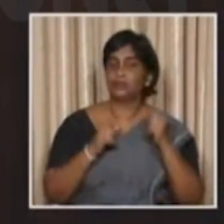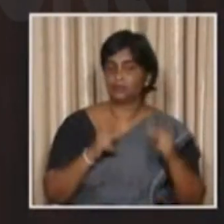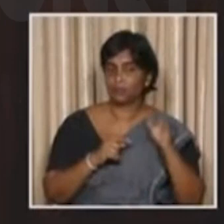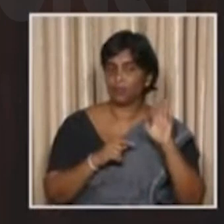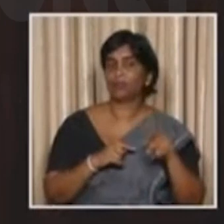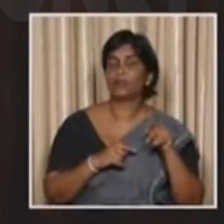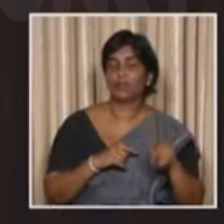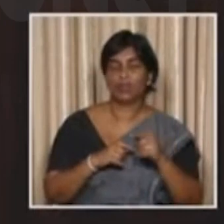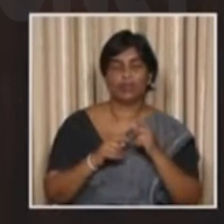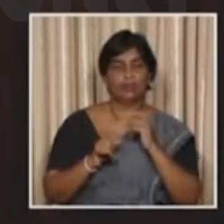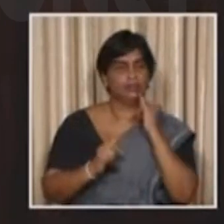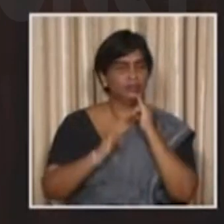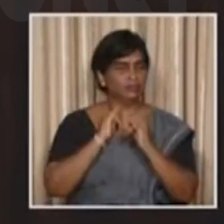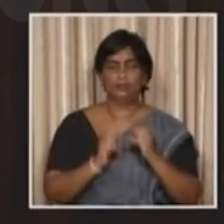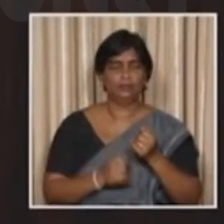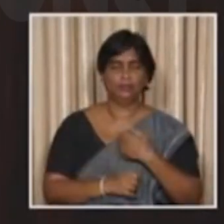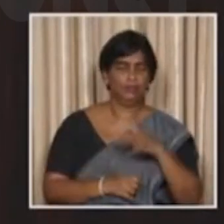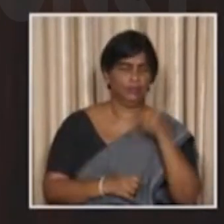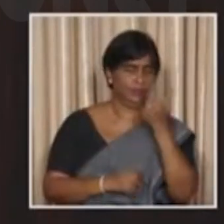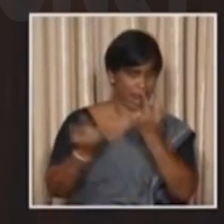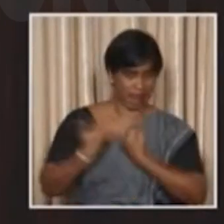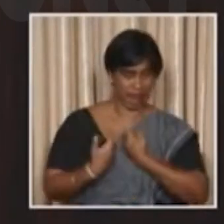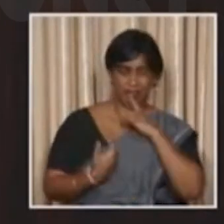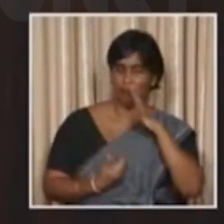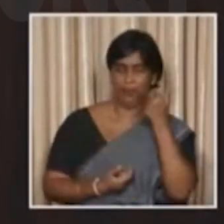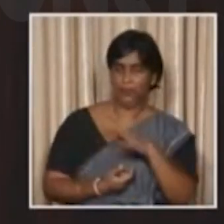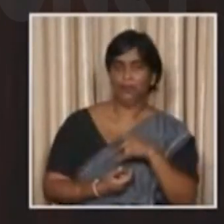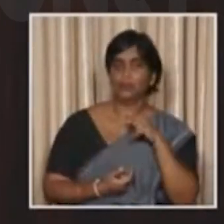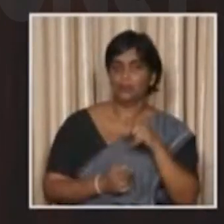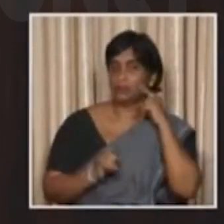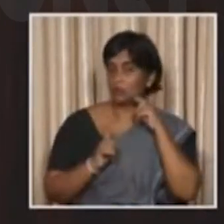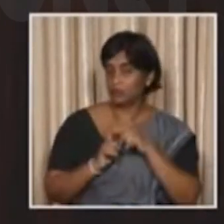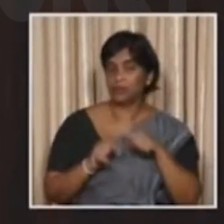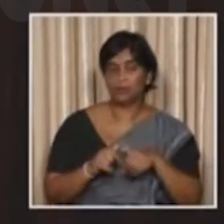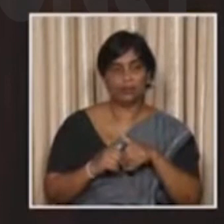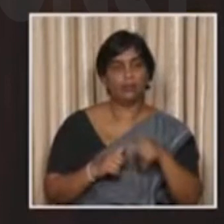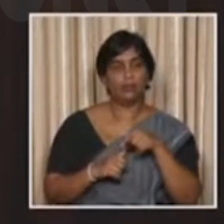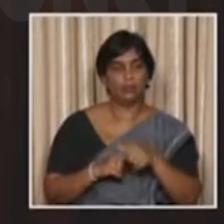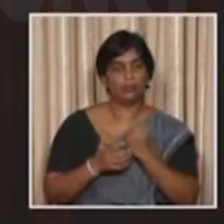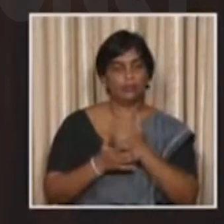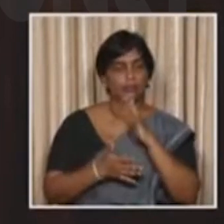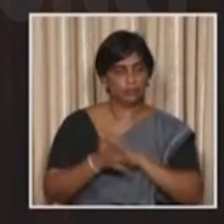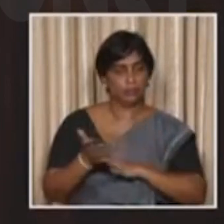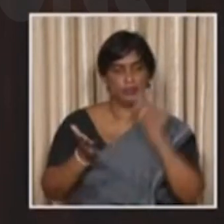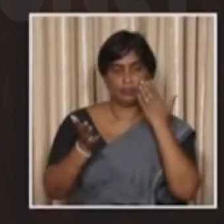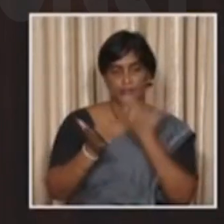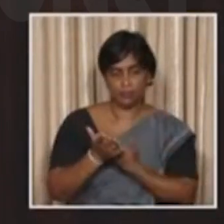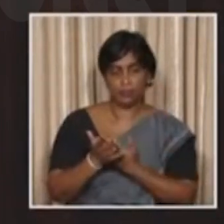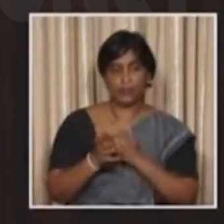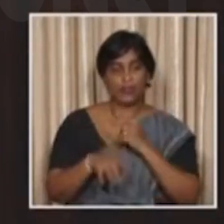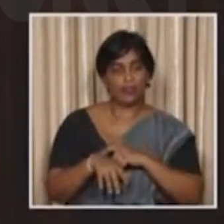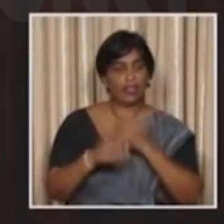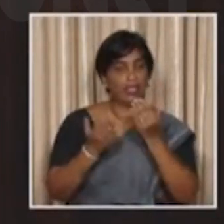කළ චෝදනා මා එකෙල්ලේ ප්‍රතික්ෂේප කරනවා. මේ පිළිබඳව දැනටත් ඔබතුමා වෙත මා ලිඛිතව දන්වා තිබෙනවා. කාලය